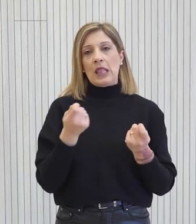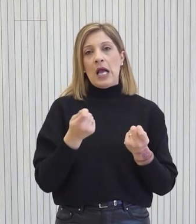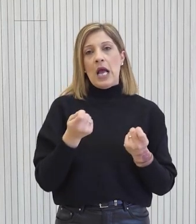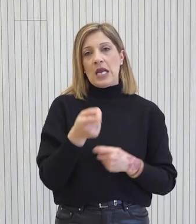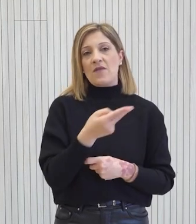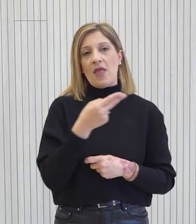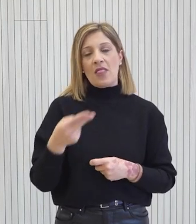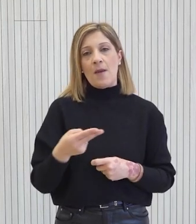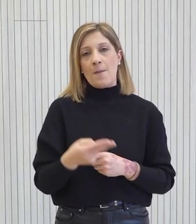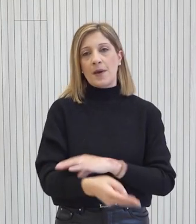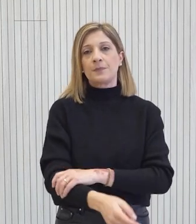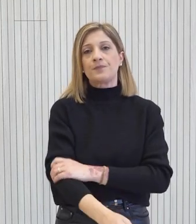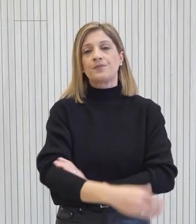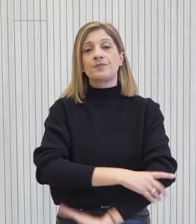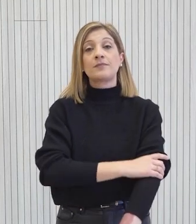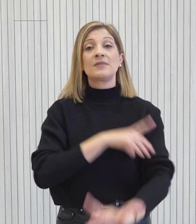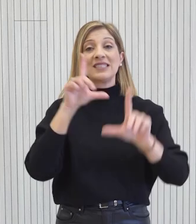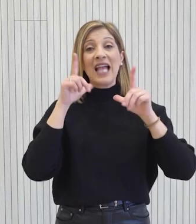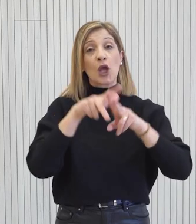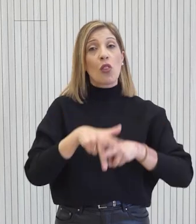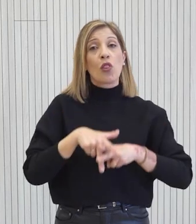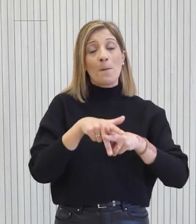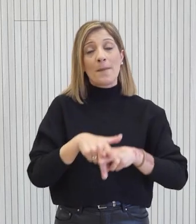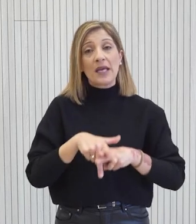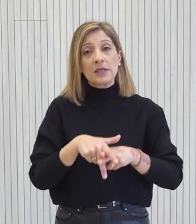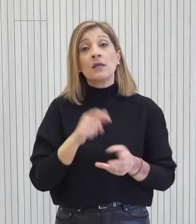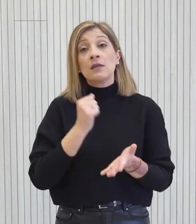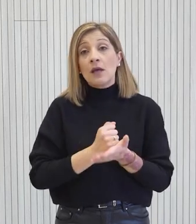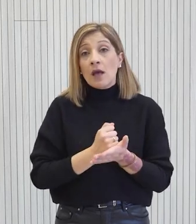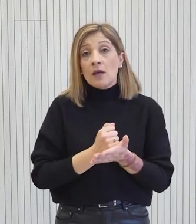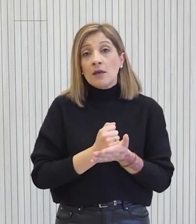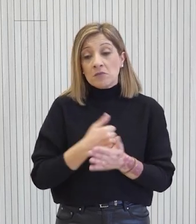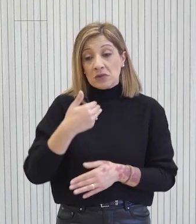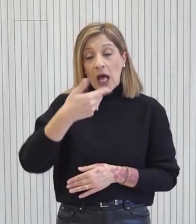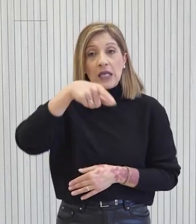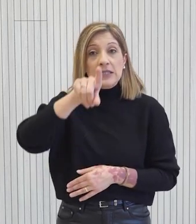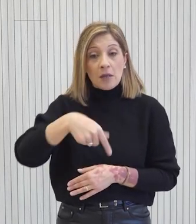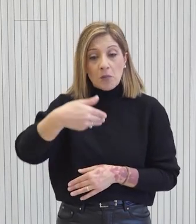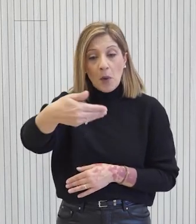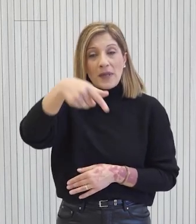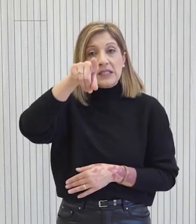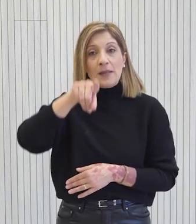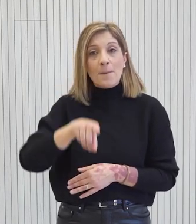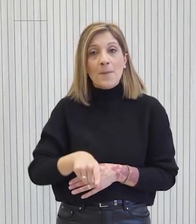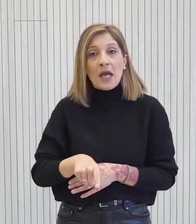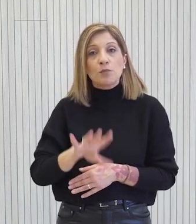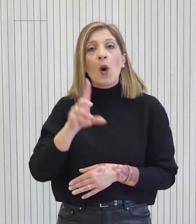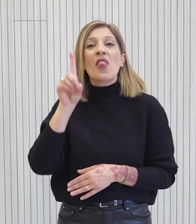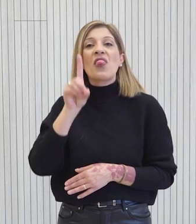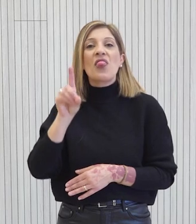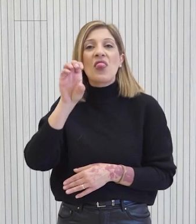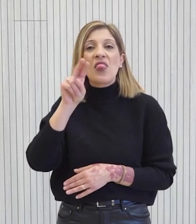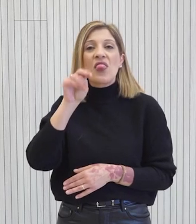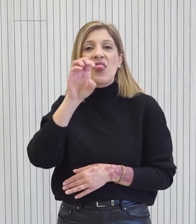τετερεσμένα που δημιουργούνται στον Άγιο Δομέτιο τώρα και ενδεχομένως σε μερικές μέρες θα είναι και στη Δένια